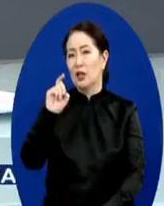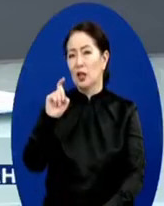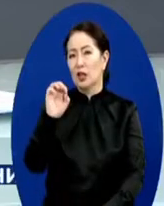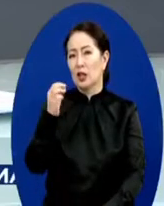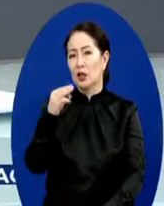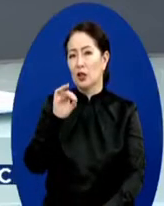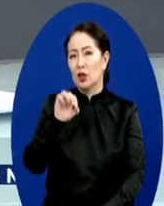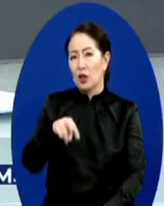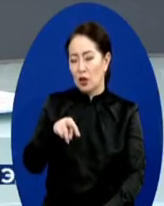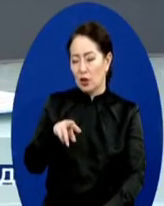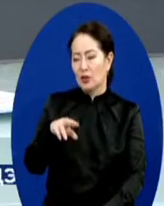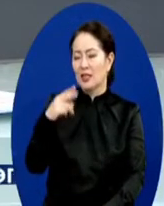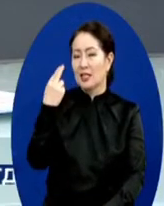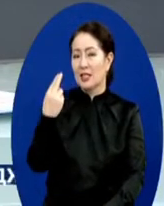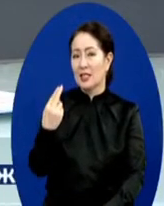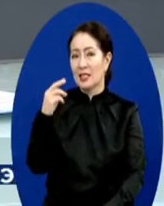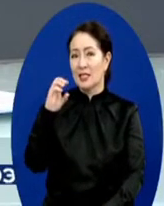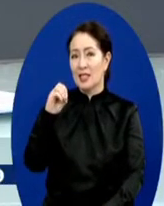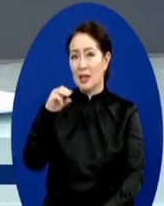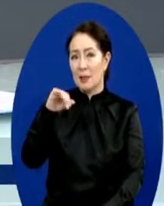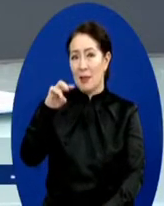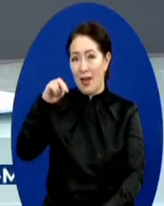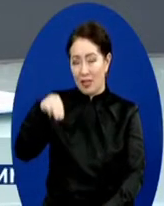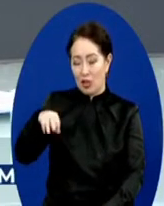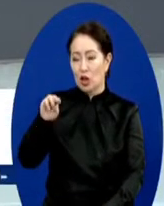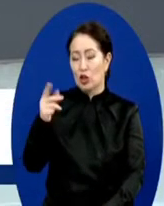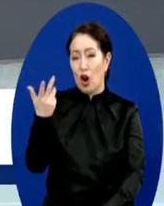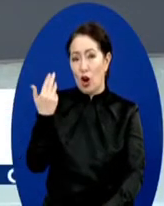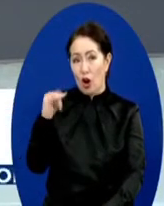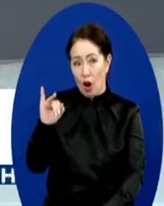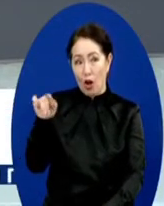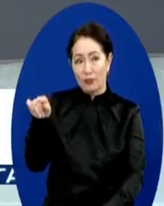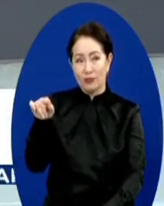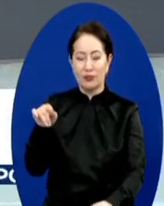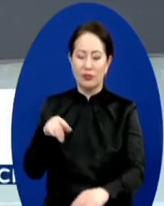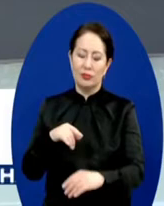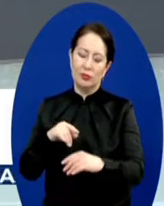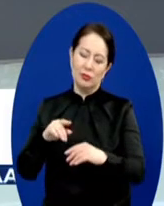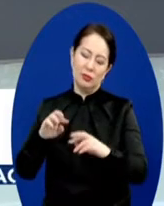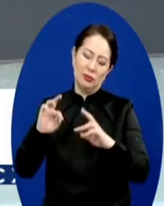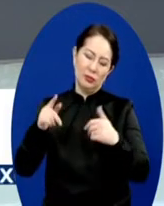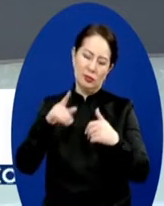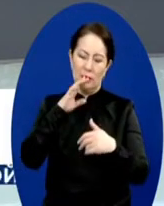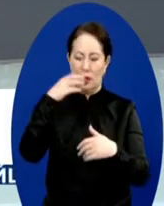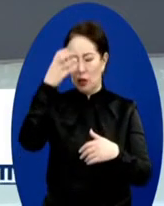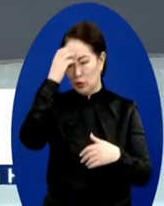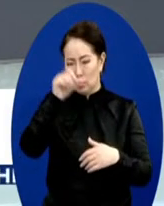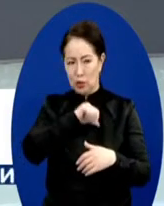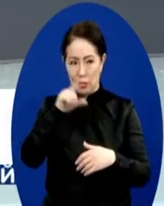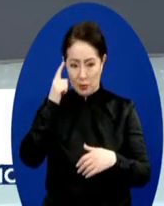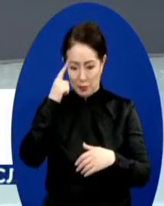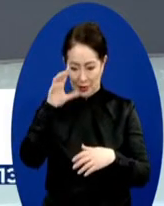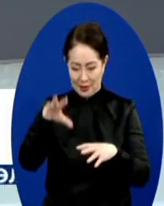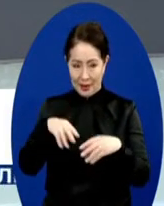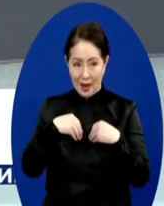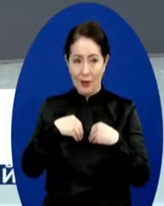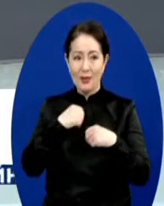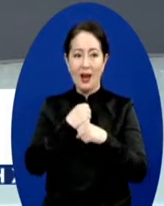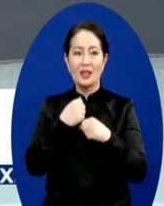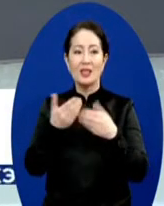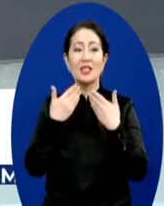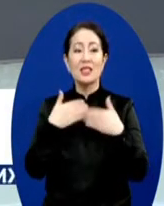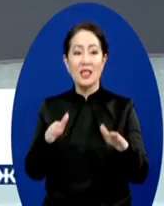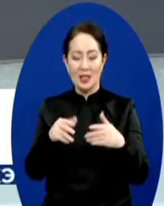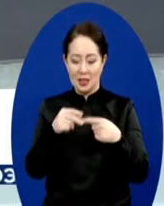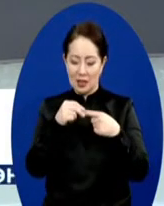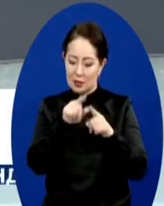Цемент шохоо хөвцөт компаний төрийн өмчөт хөвцөт компани болгон өөрчлөх хүсэлтийг улсын бүртгэлийн ерөнхий газар төргүүлсэн байна. Төр өөрийн мэдээлэлд авснаар үйл ажиллагааг нь ил тод